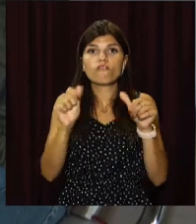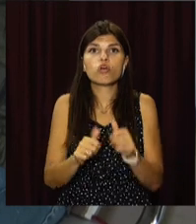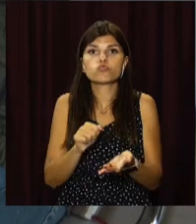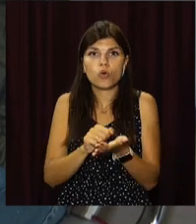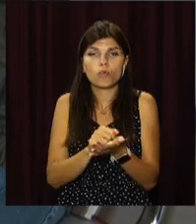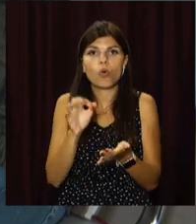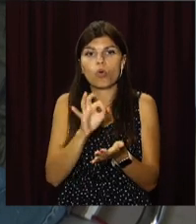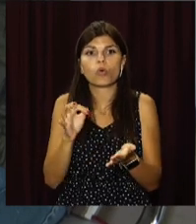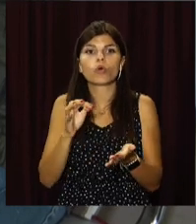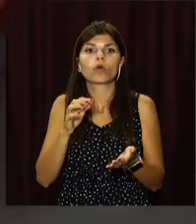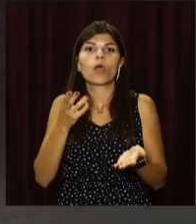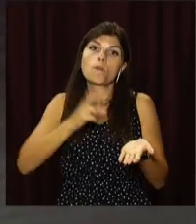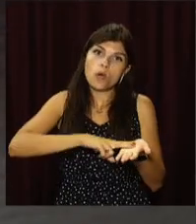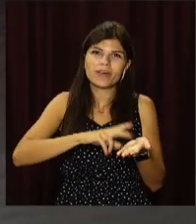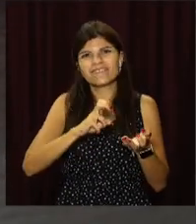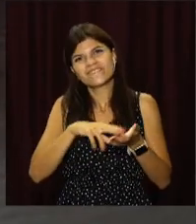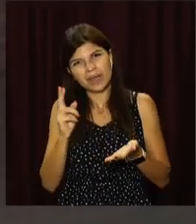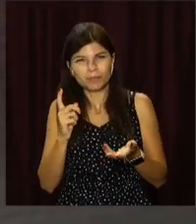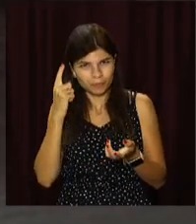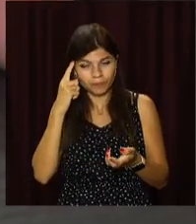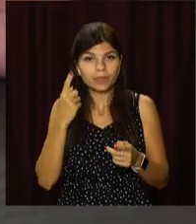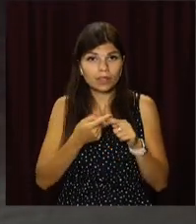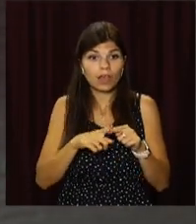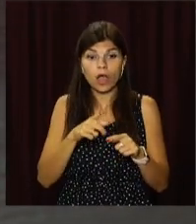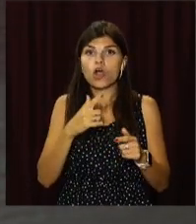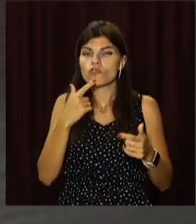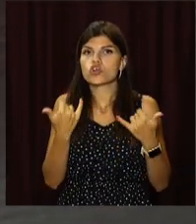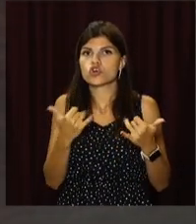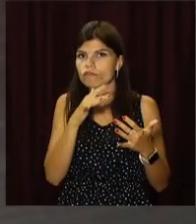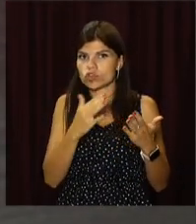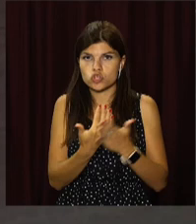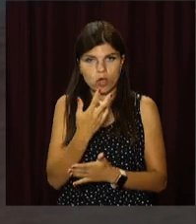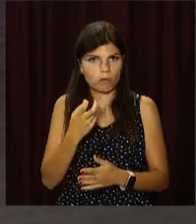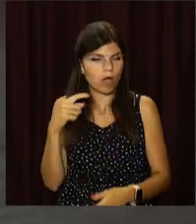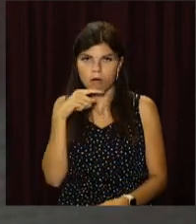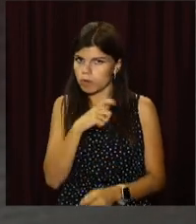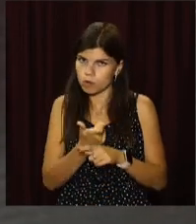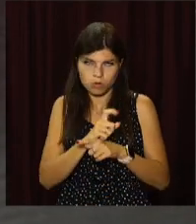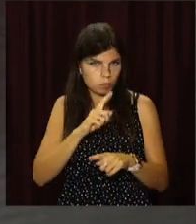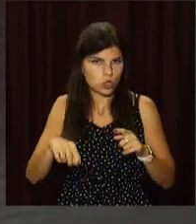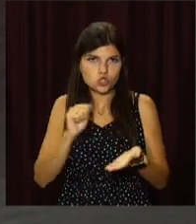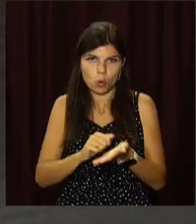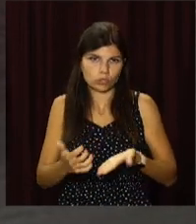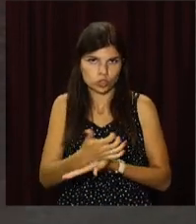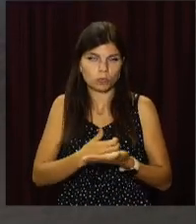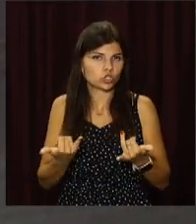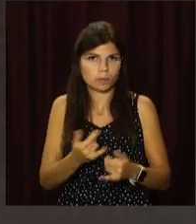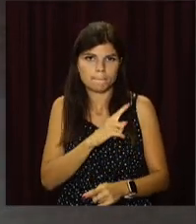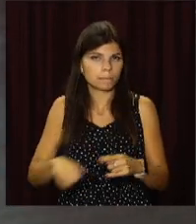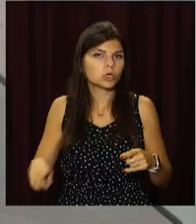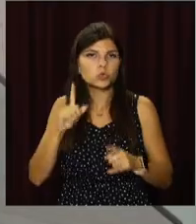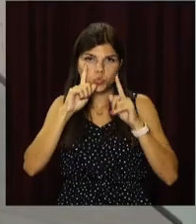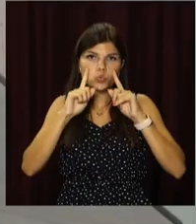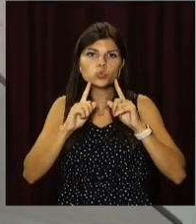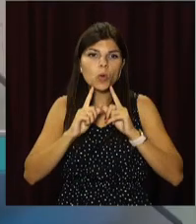документ про прописку-виписку. Чоловік радіє, говорить, новий сервіс значно спростив процес збору документів. Тепер все швидко і